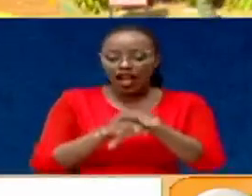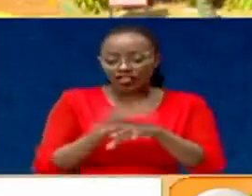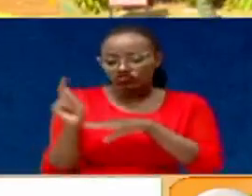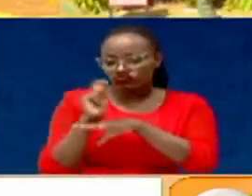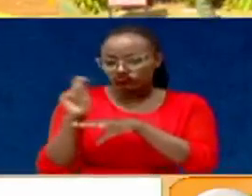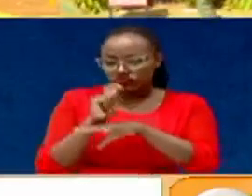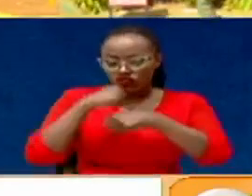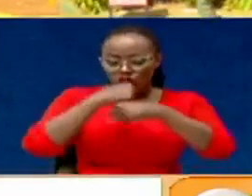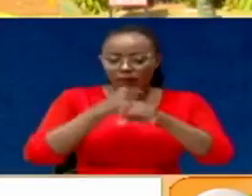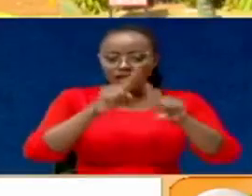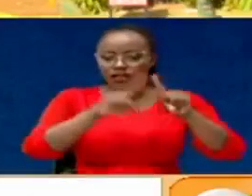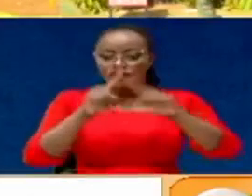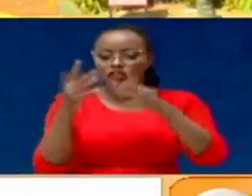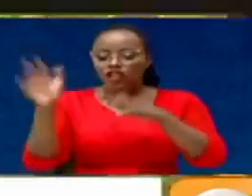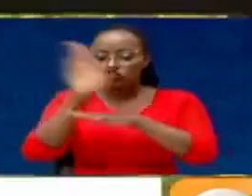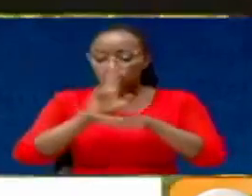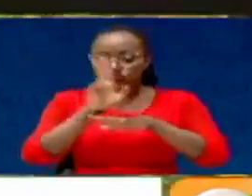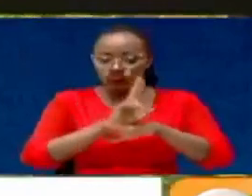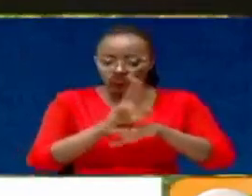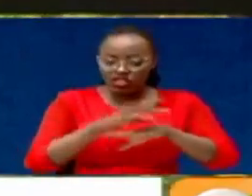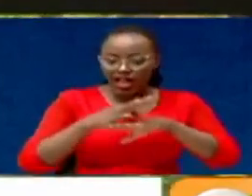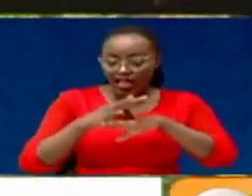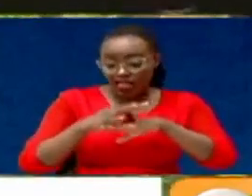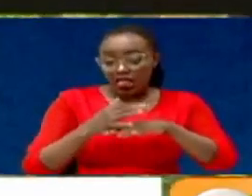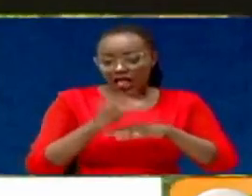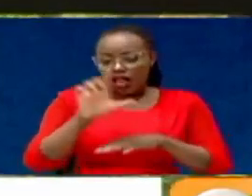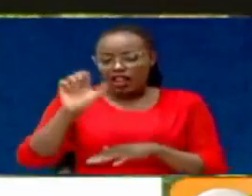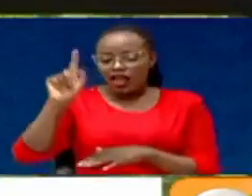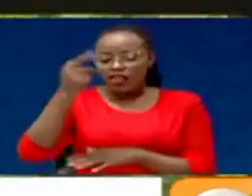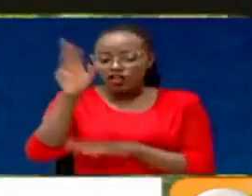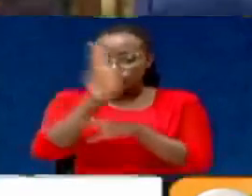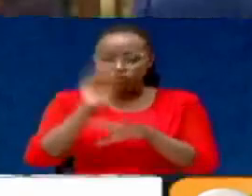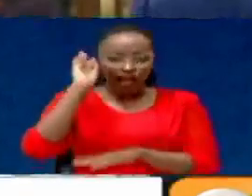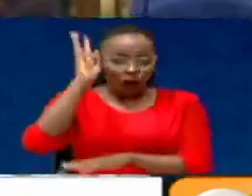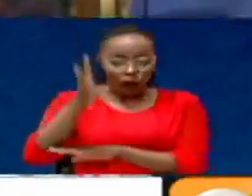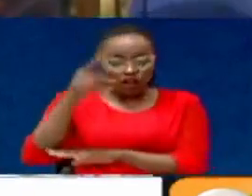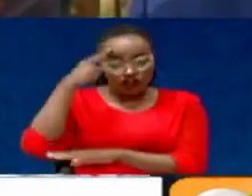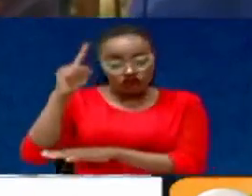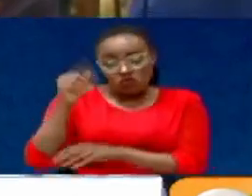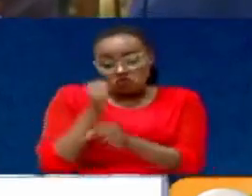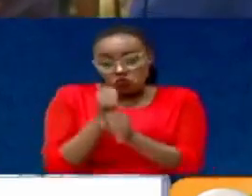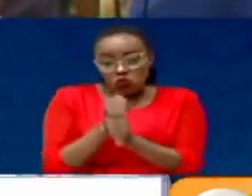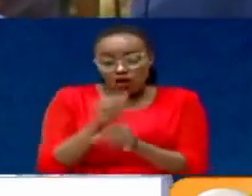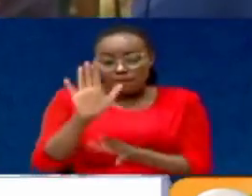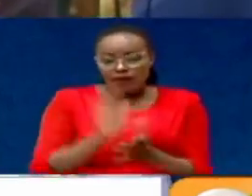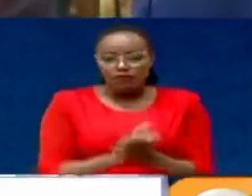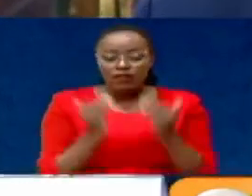ya uundaji wa bidhaa mbalimbali kutumia ngozi, mafunzo ambayo anatazamia kutumia kama kitega uchumi. Na pia